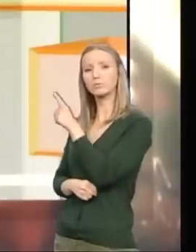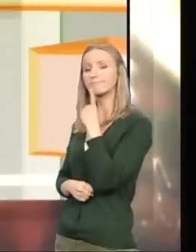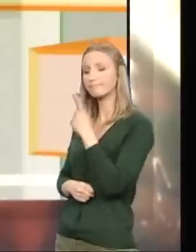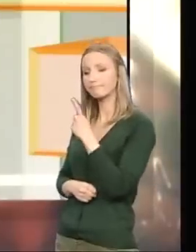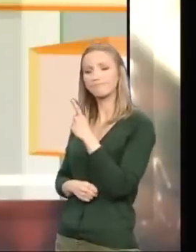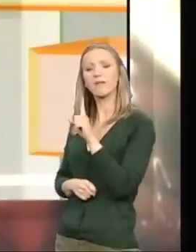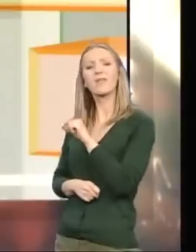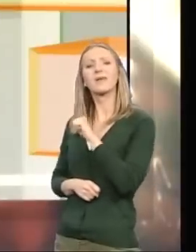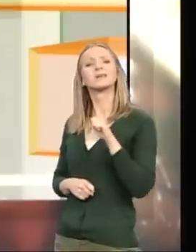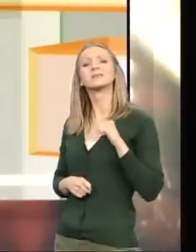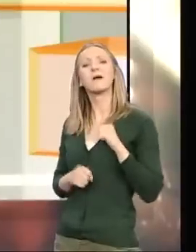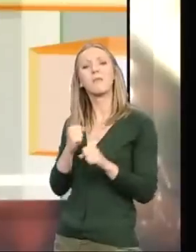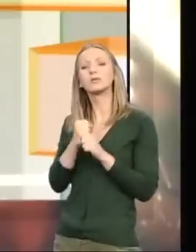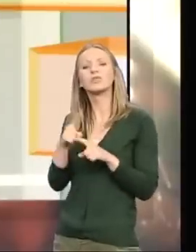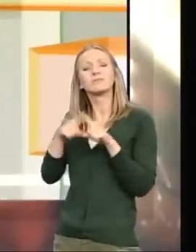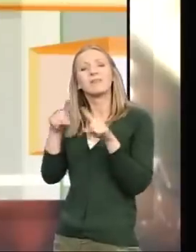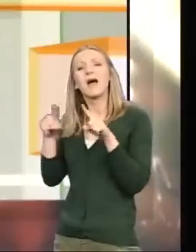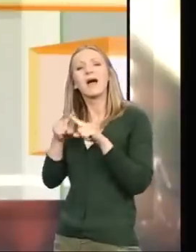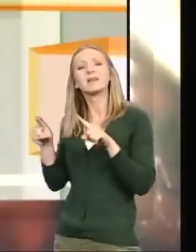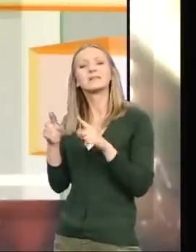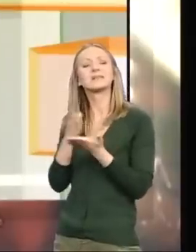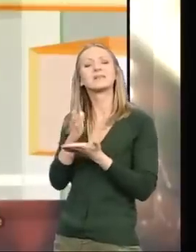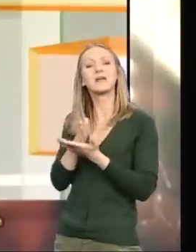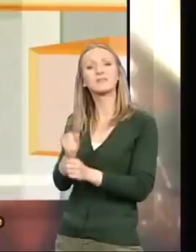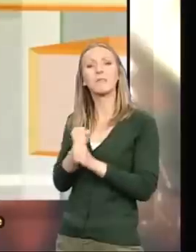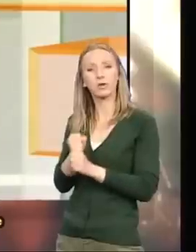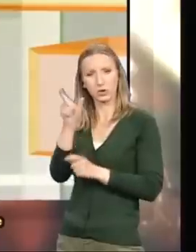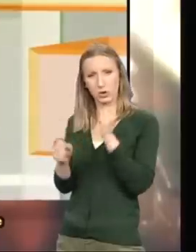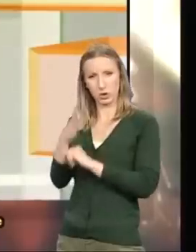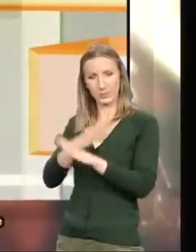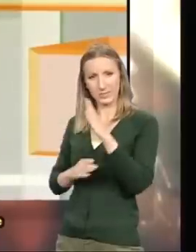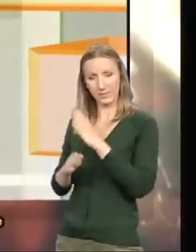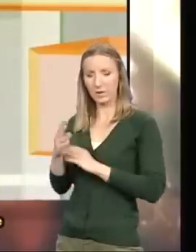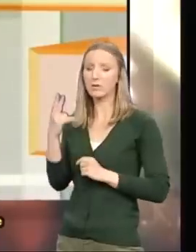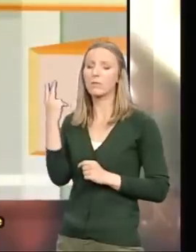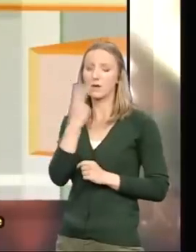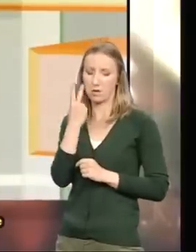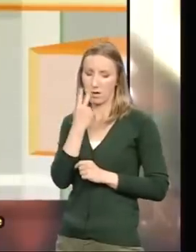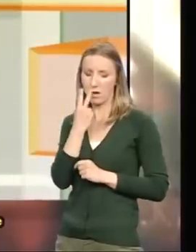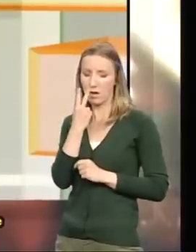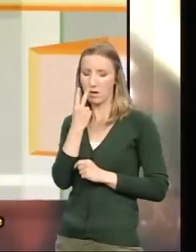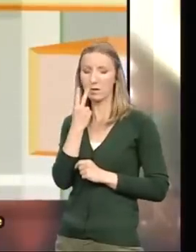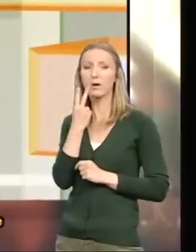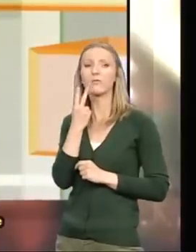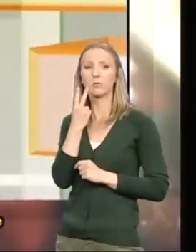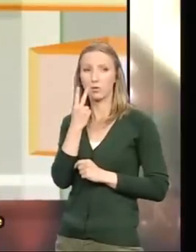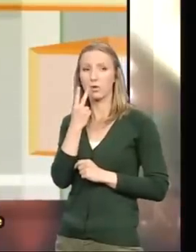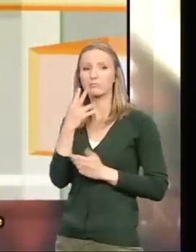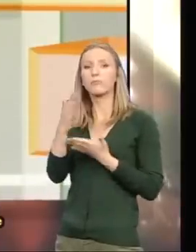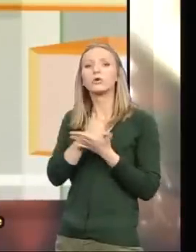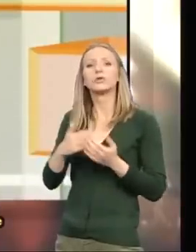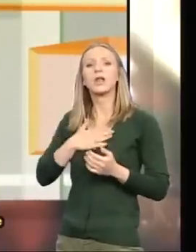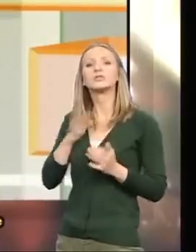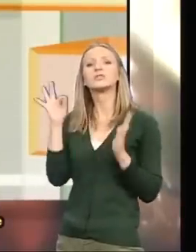socijalnih servisa i drugih servisa podrška za osobe sa invaliditetom, naravno primarno za našu ciljnu grupu